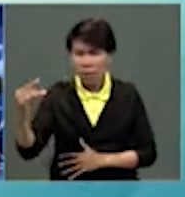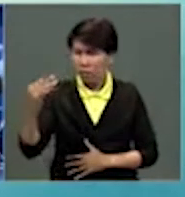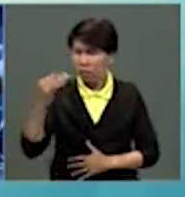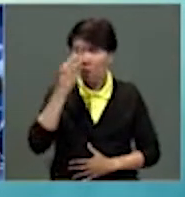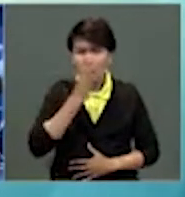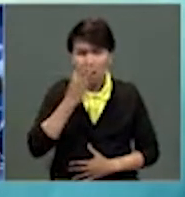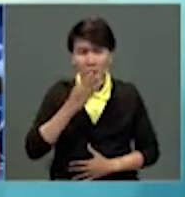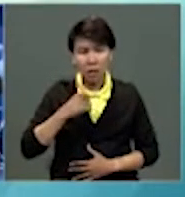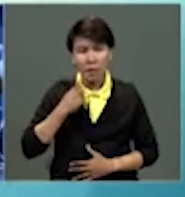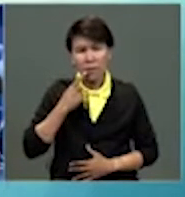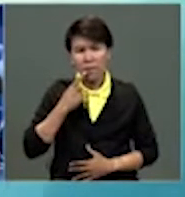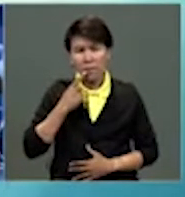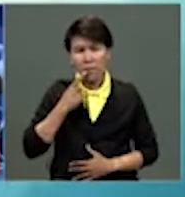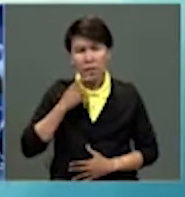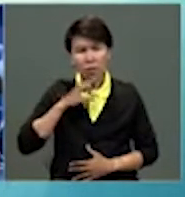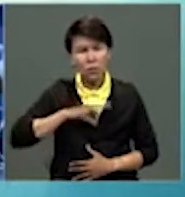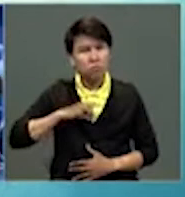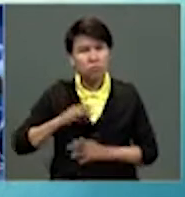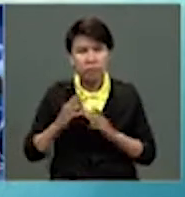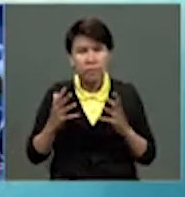กรกฎาคมโดยผ่านการคัดกรองณด่านควบคุมโรคพบว่ามีอาการการได้กลิ่นและการได้กลิ่นและการรับรู้รสลดลงนะครับส่งตรวจหาชีวันที่8กรกฎาคมก็พบว่ามีการติดเชื้อจะสังเกตนะครับหลังๆมาอาจารย์น้อยมากแทบจะไม่มีอาการ